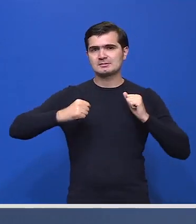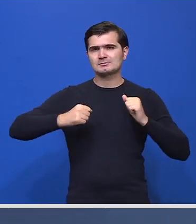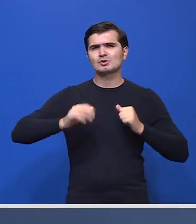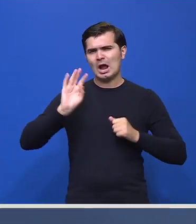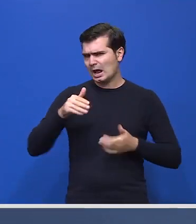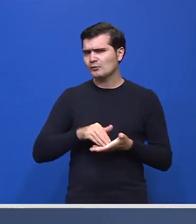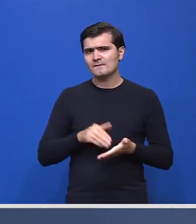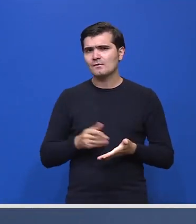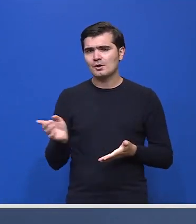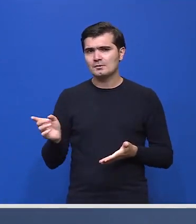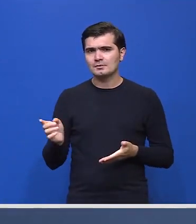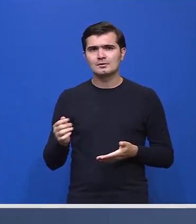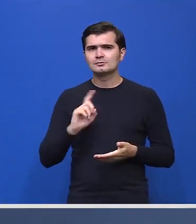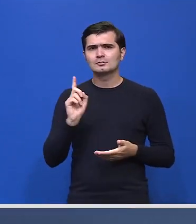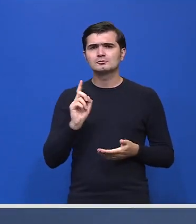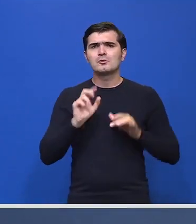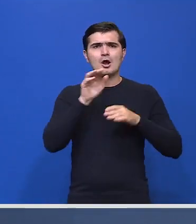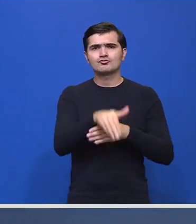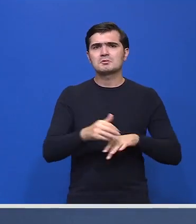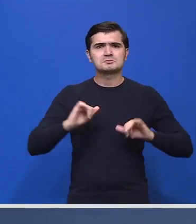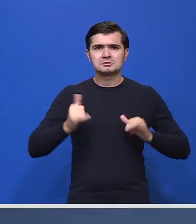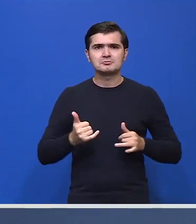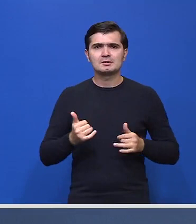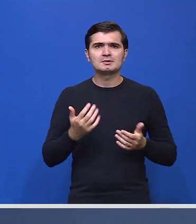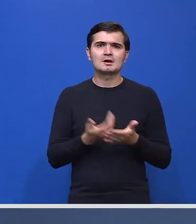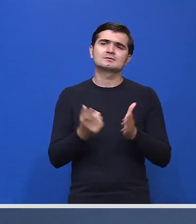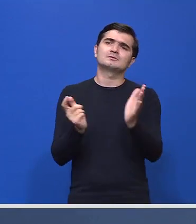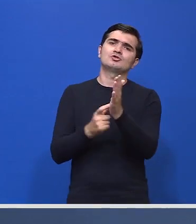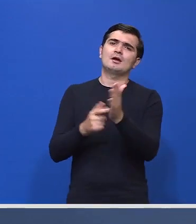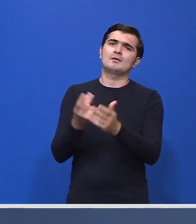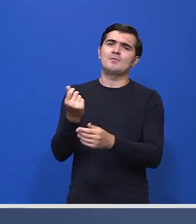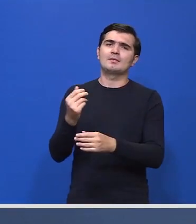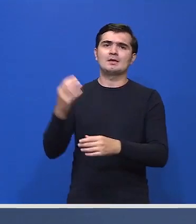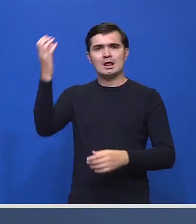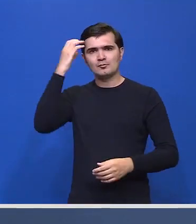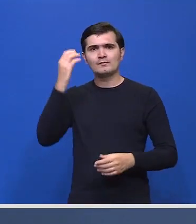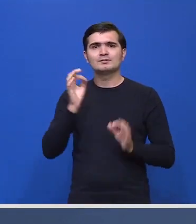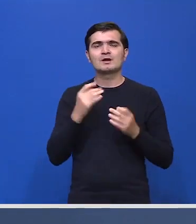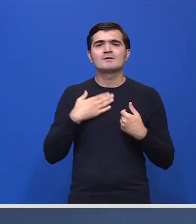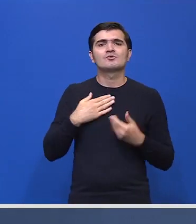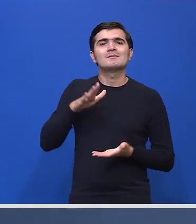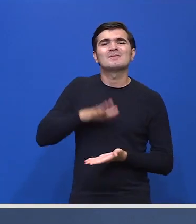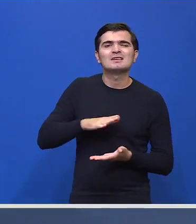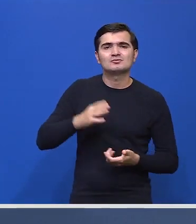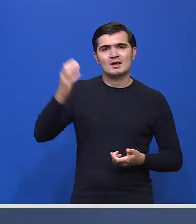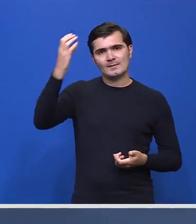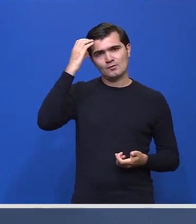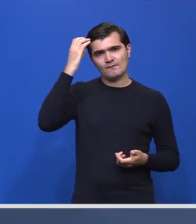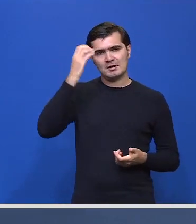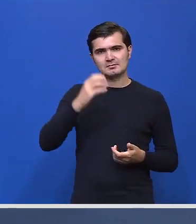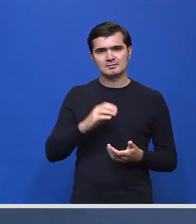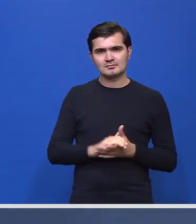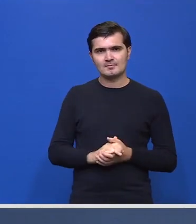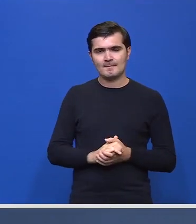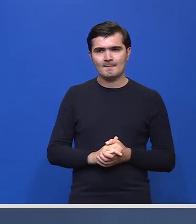au nevoie și să nu fie puși în situația în care să apeleze la guvern și presiunea să fie pe guvern, astfel încât